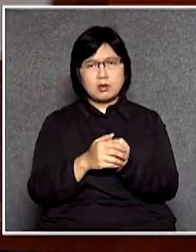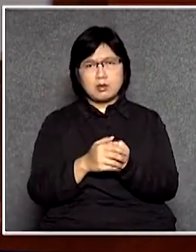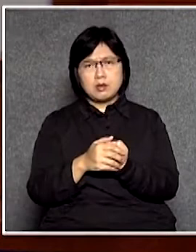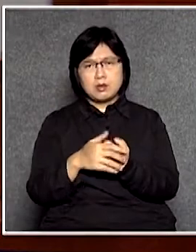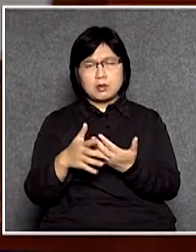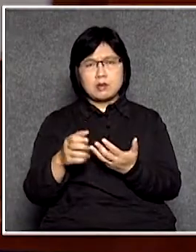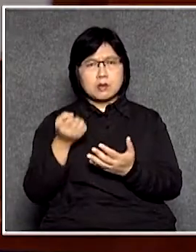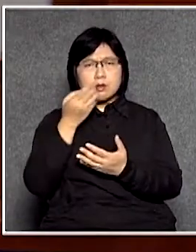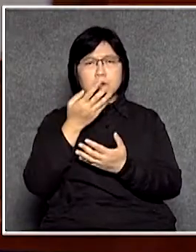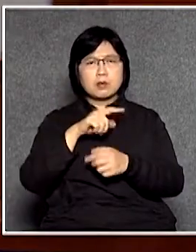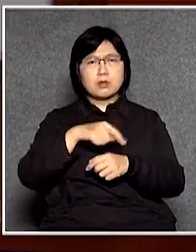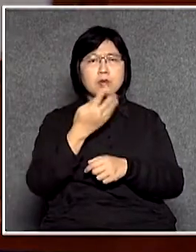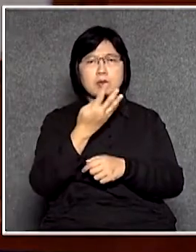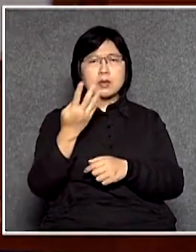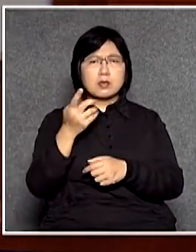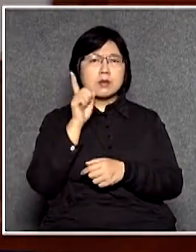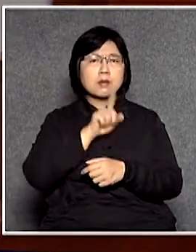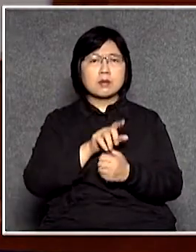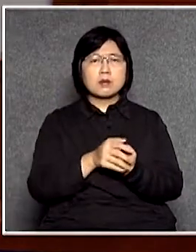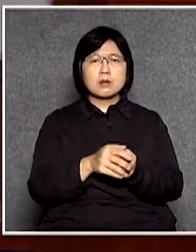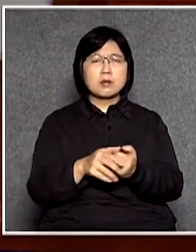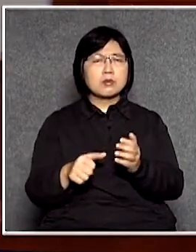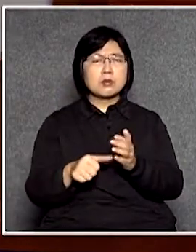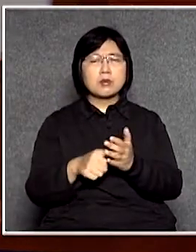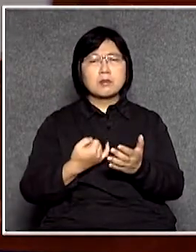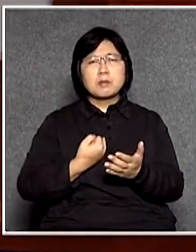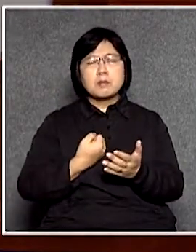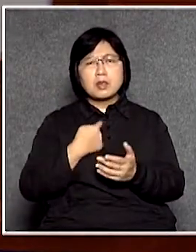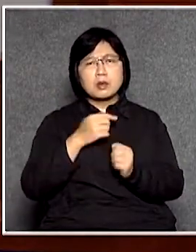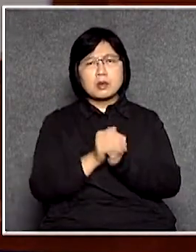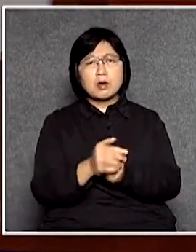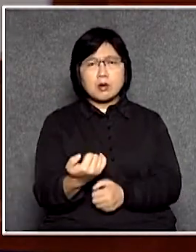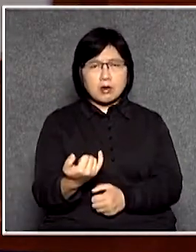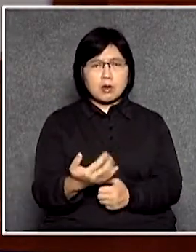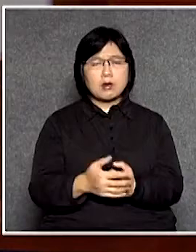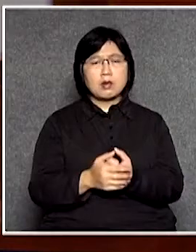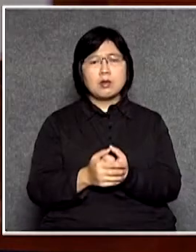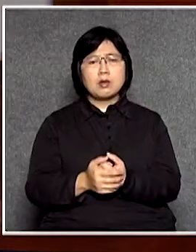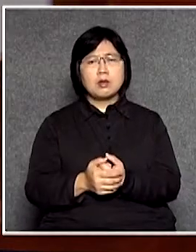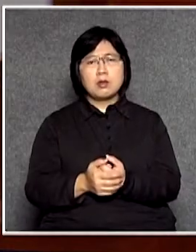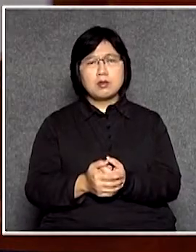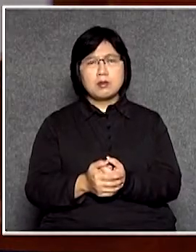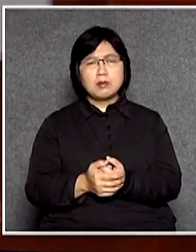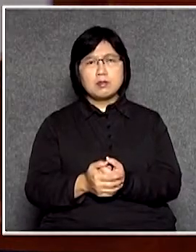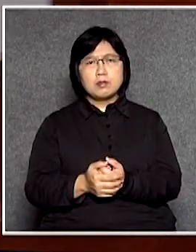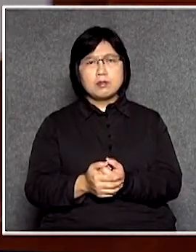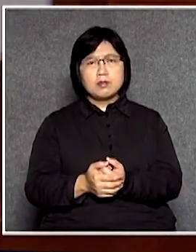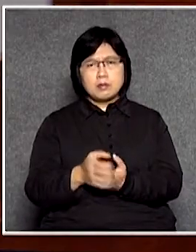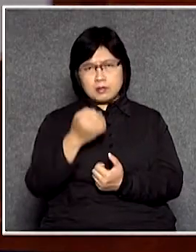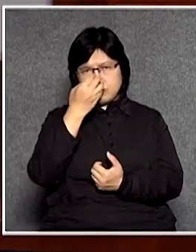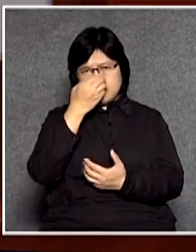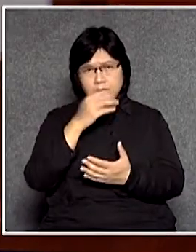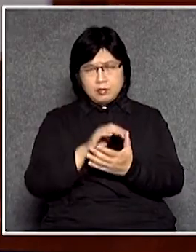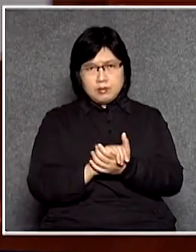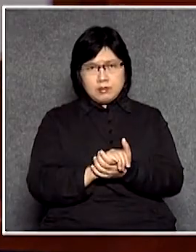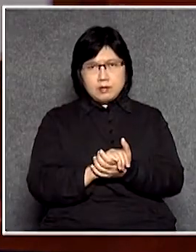出的44个小时一周，喂大佬，这个最卑微的要求呢，基本上是吗？香港